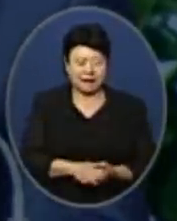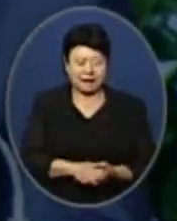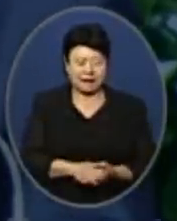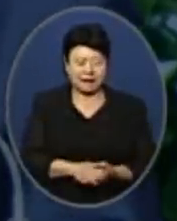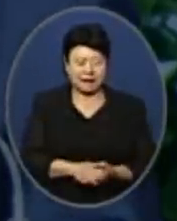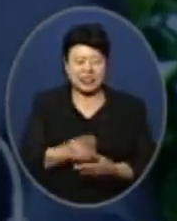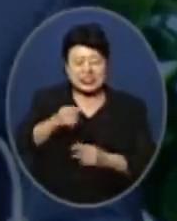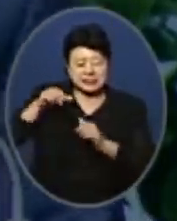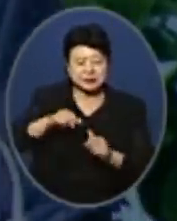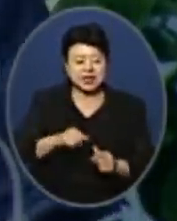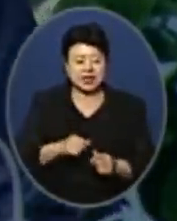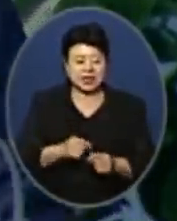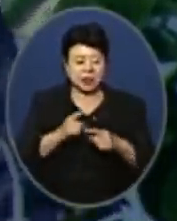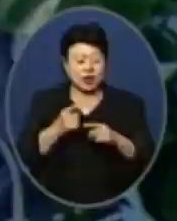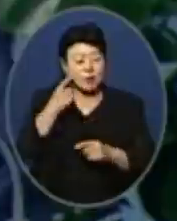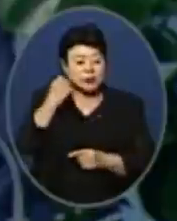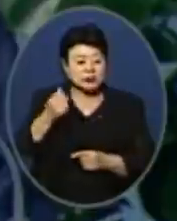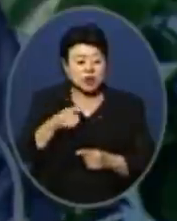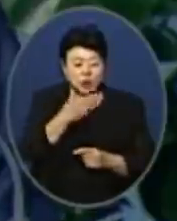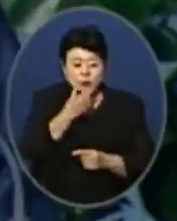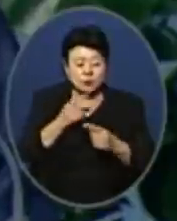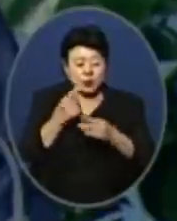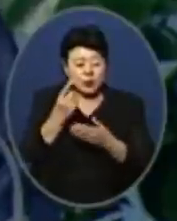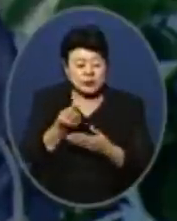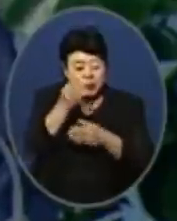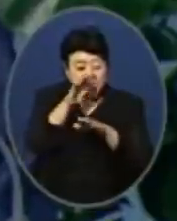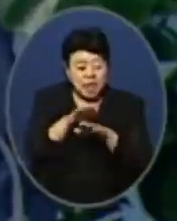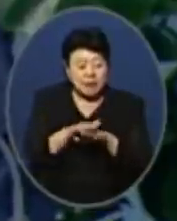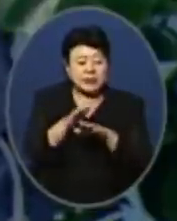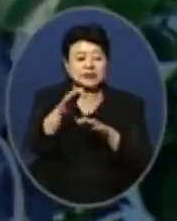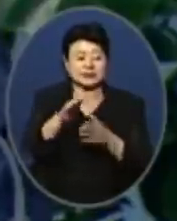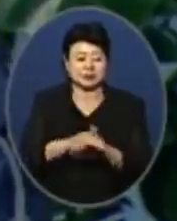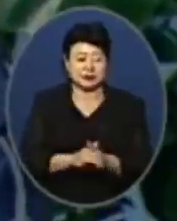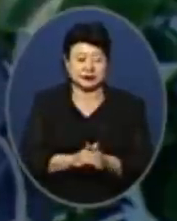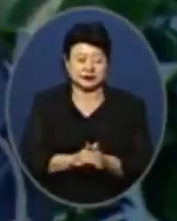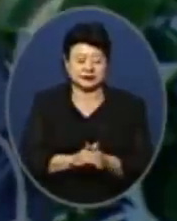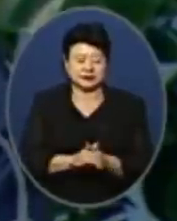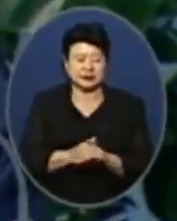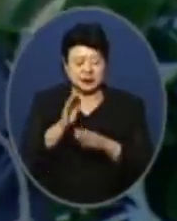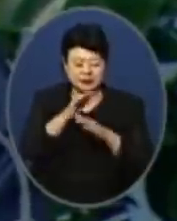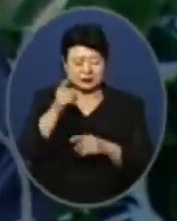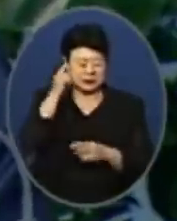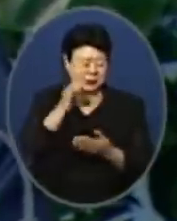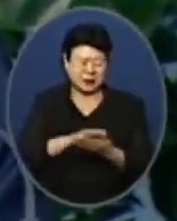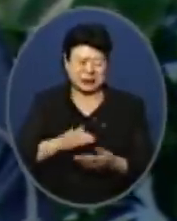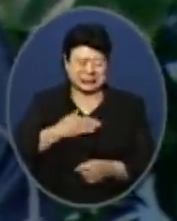제가 침례교 목사인데 순복음교회 와서 예배를 드리면 꼭 예배 드린 것 같아.